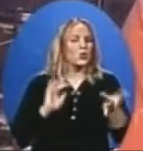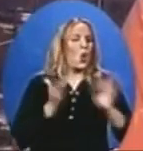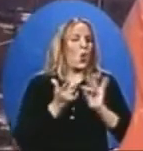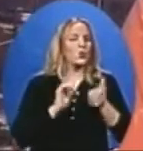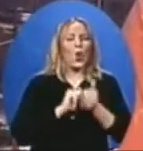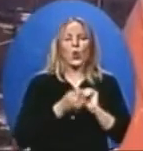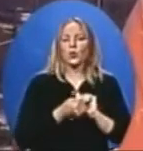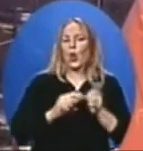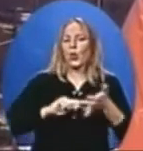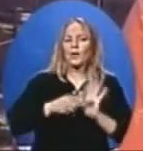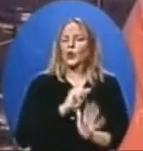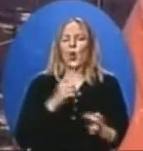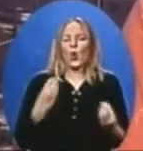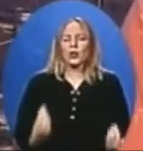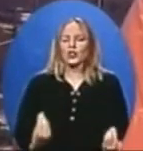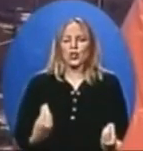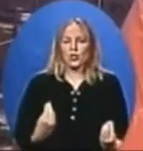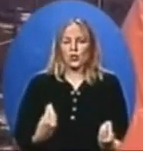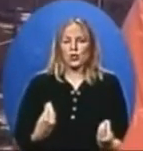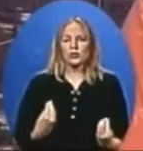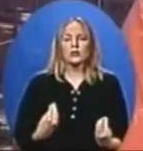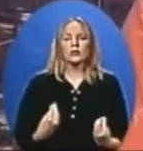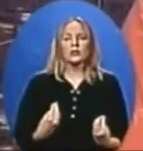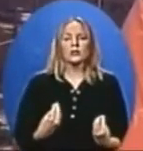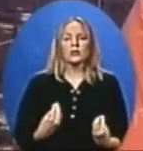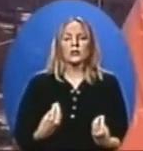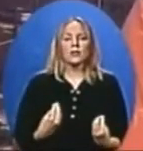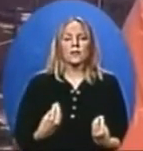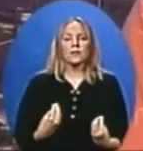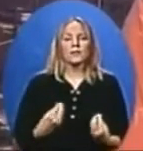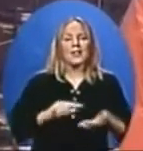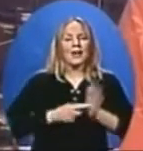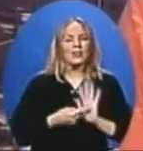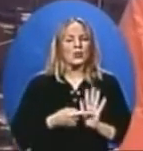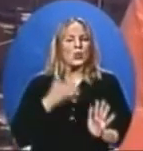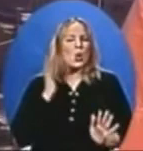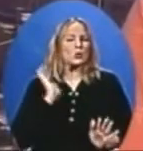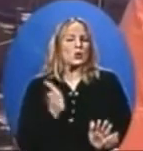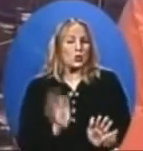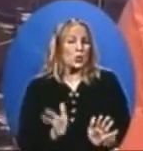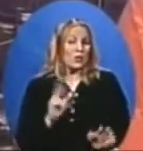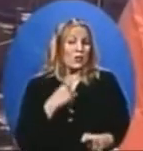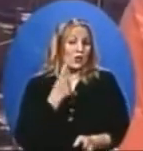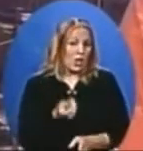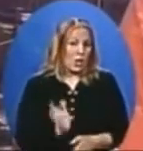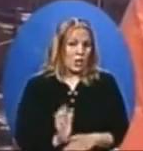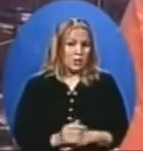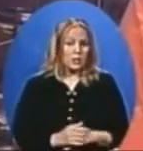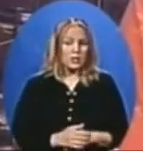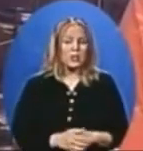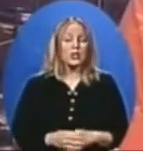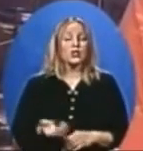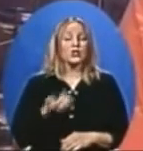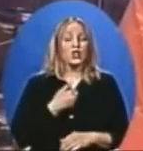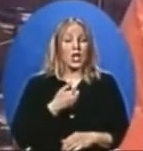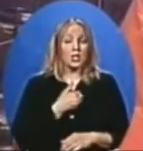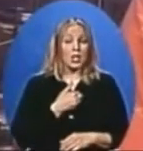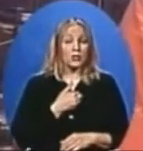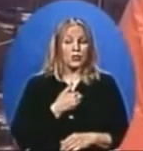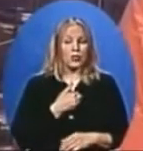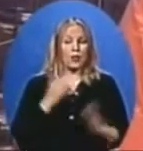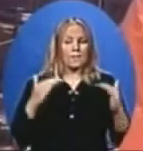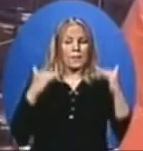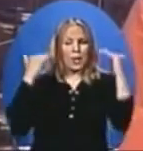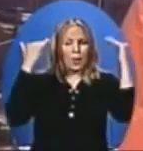עוינות או כוונות לא קשרות, כוונות זדוניות אפילו אתה יכול להגיד, כשאנחנו